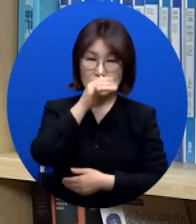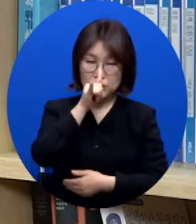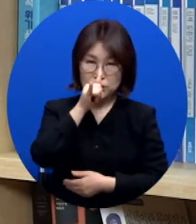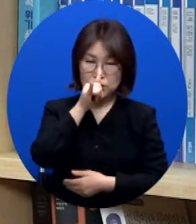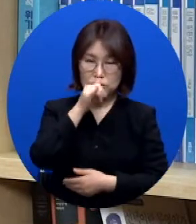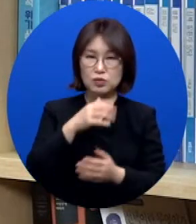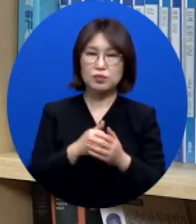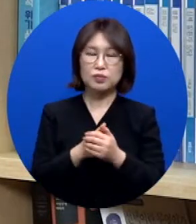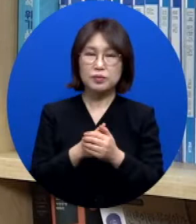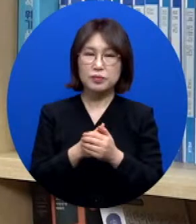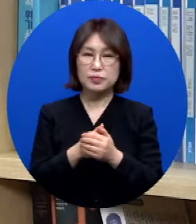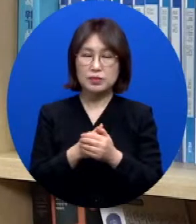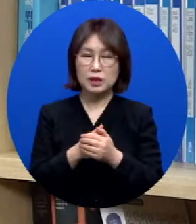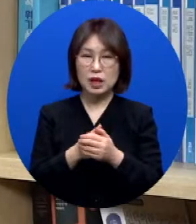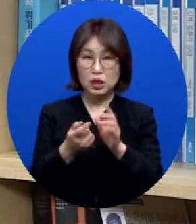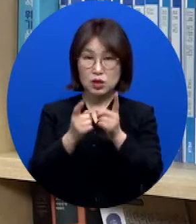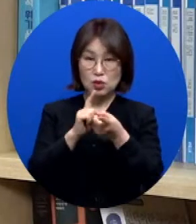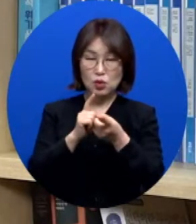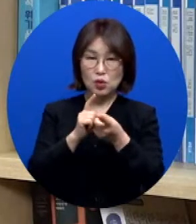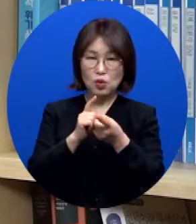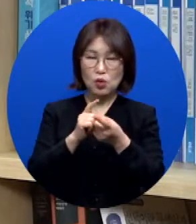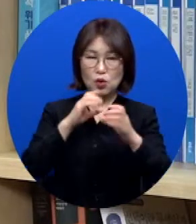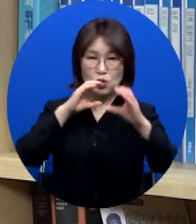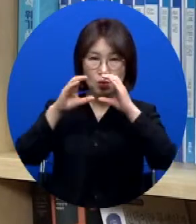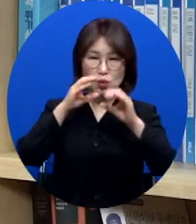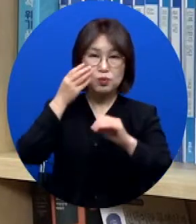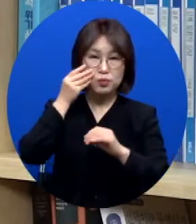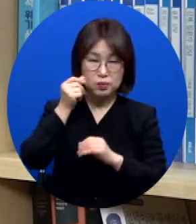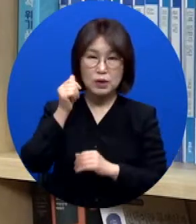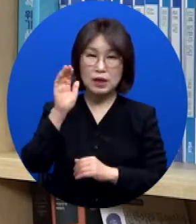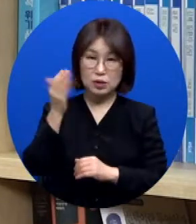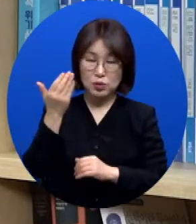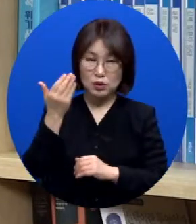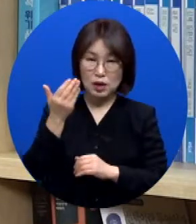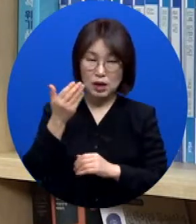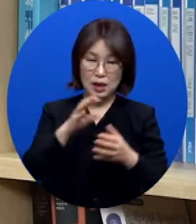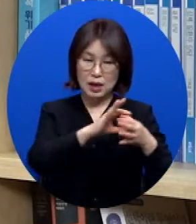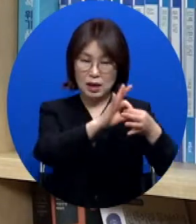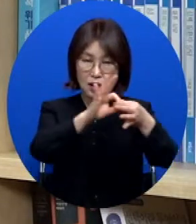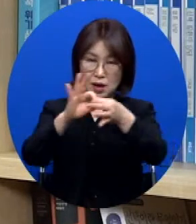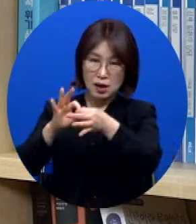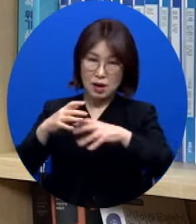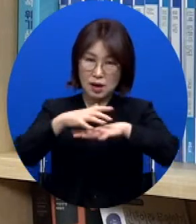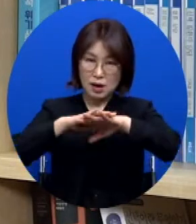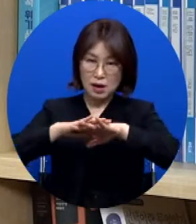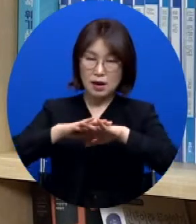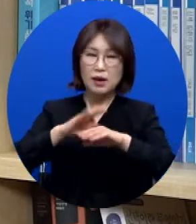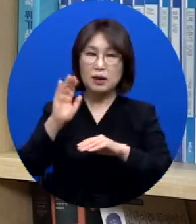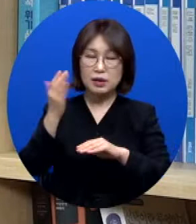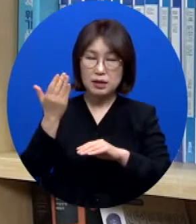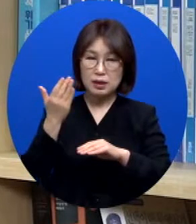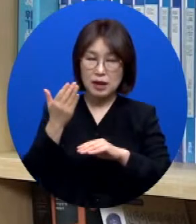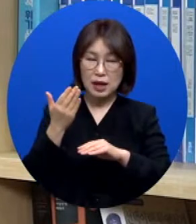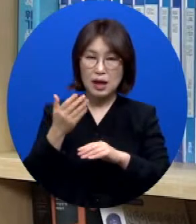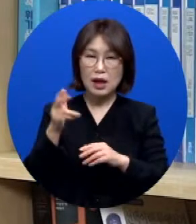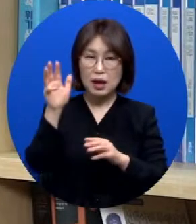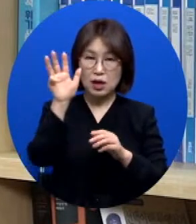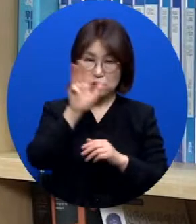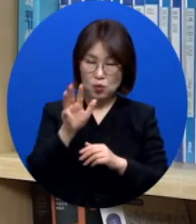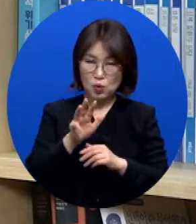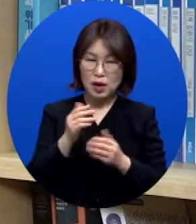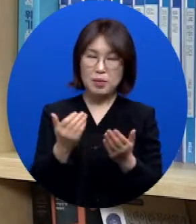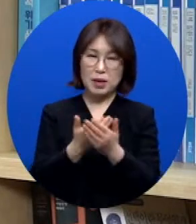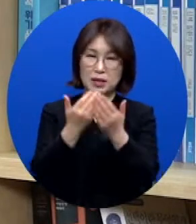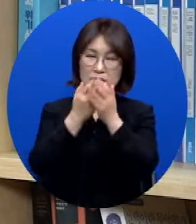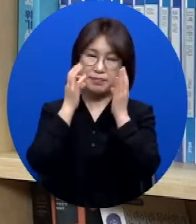또 뿐만 아니라 서로 원활하게 소통을 하며 유기적인 네트워크를 통해서 총회 발전을